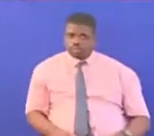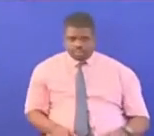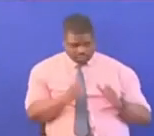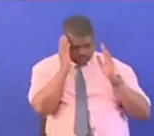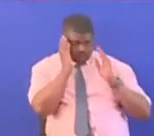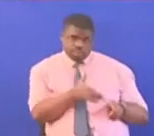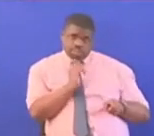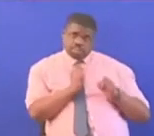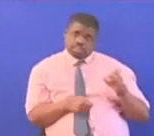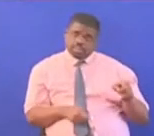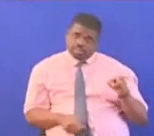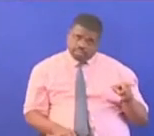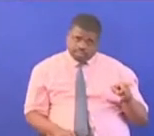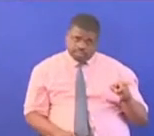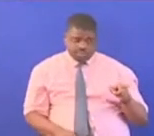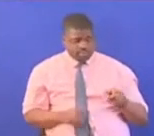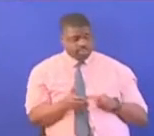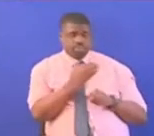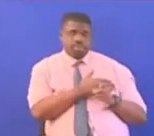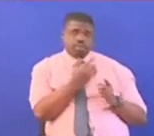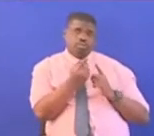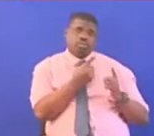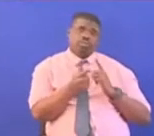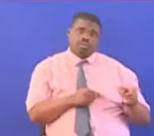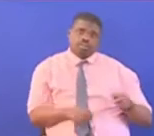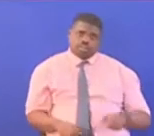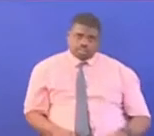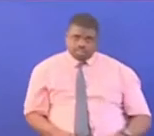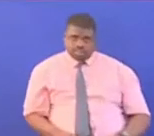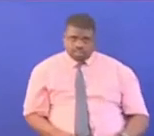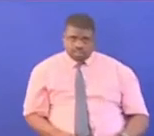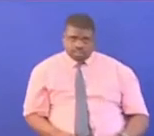Mheshimiwa Spika, baada ya kusema haya,